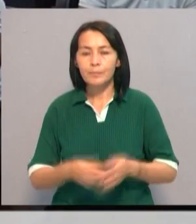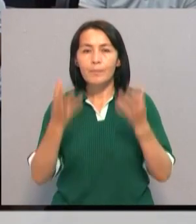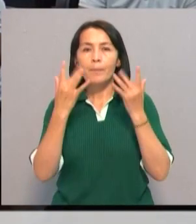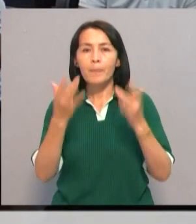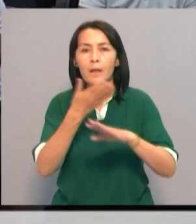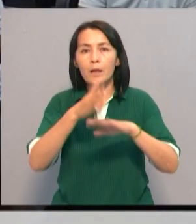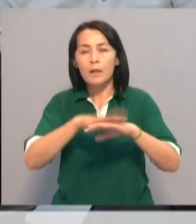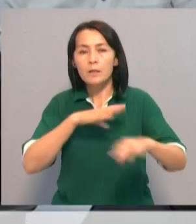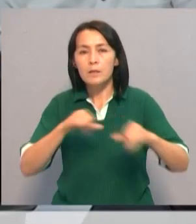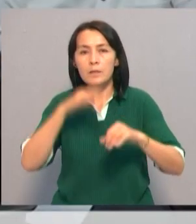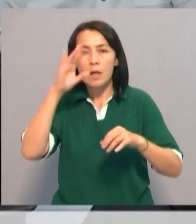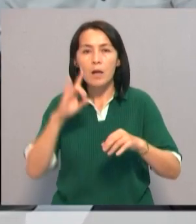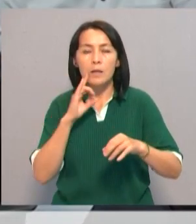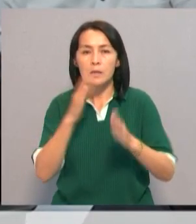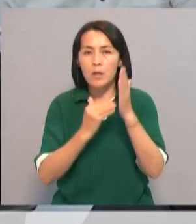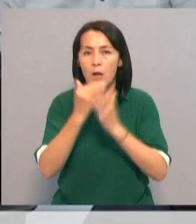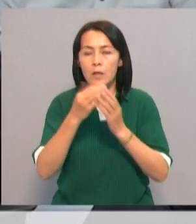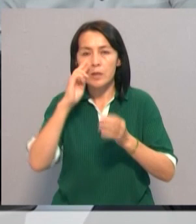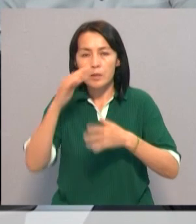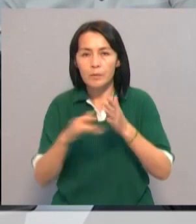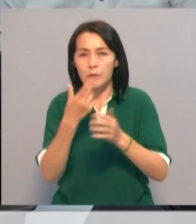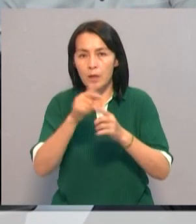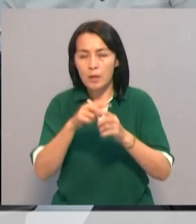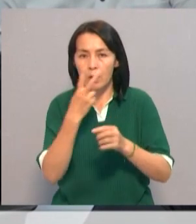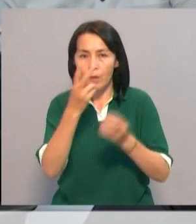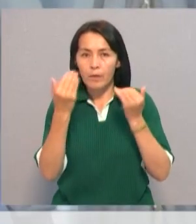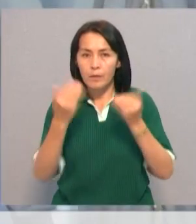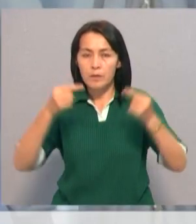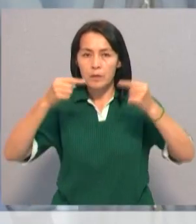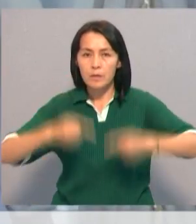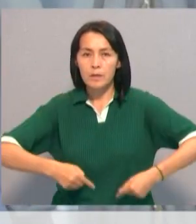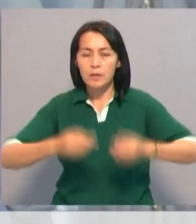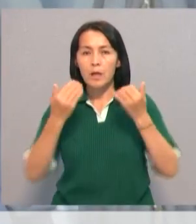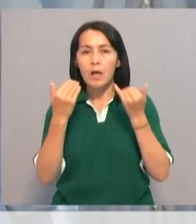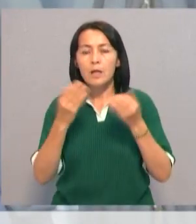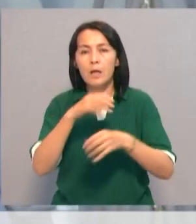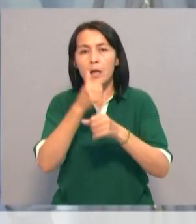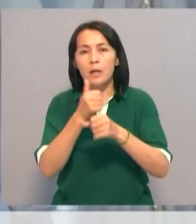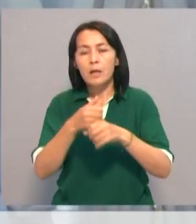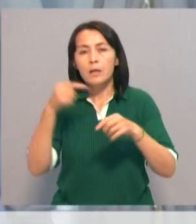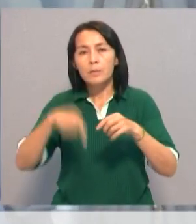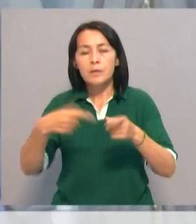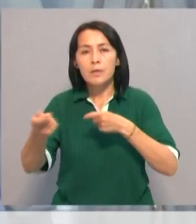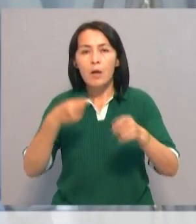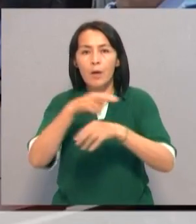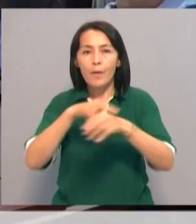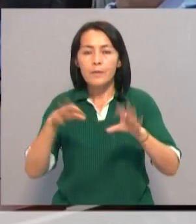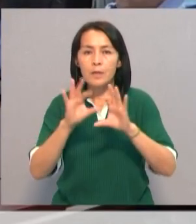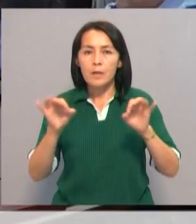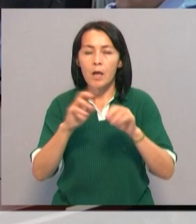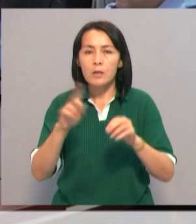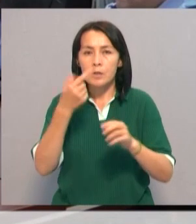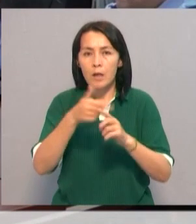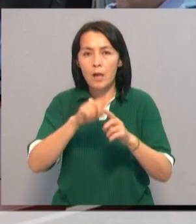Количество тяжких преступлений в Казахстане выросло, а в Шымкенте этот показатель, наоборот, снижается. Глава местного управления полиции рассказал,